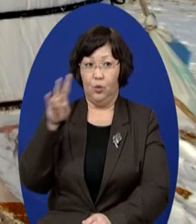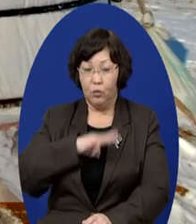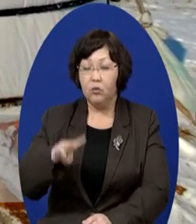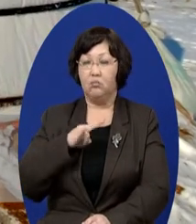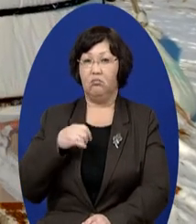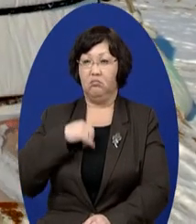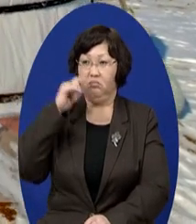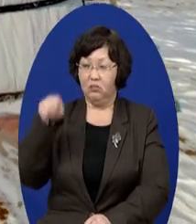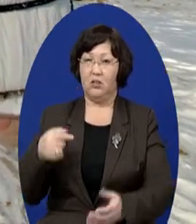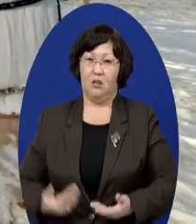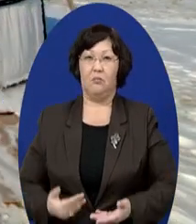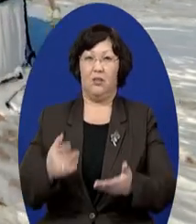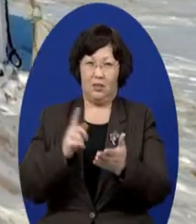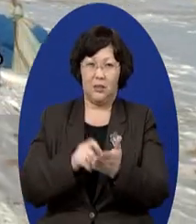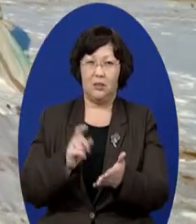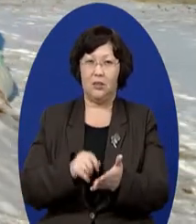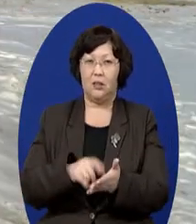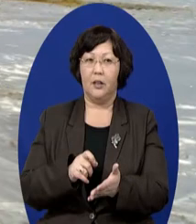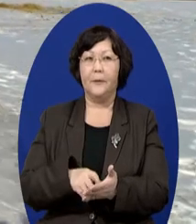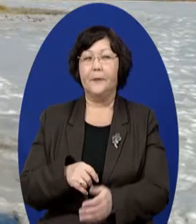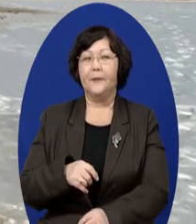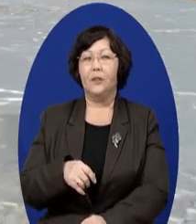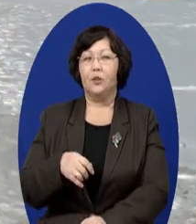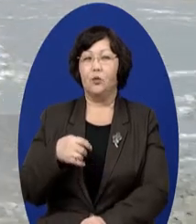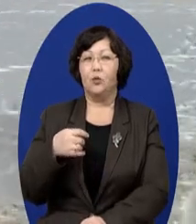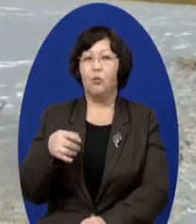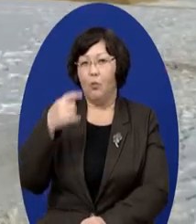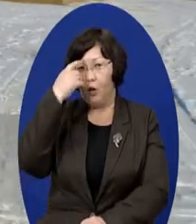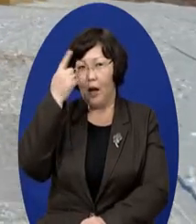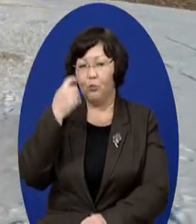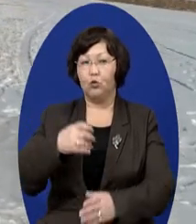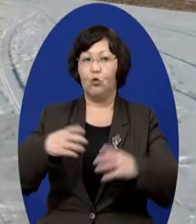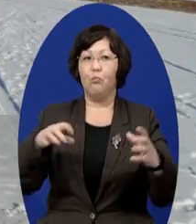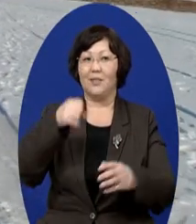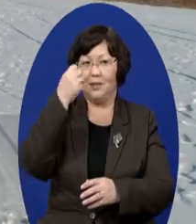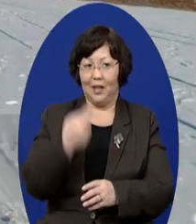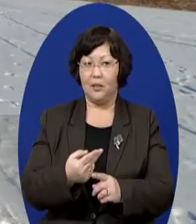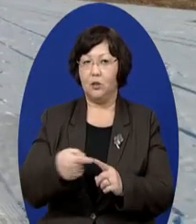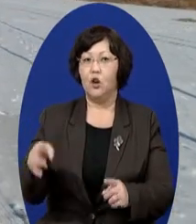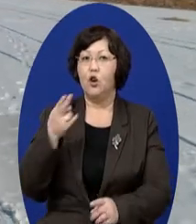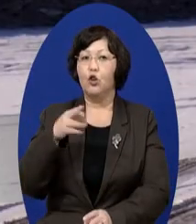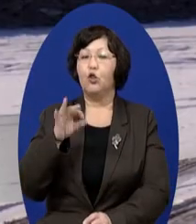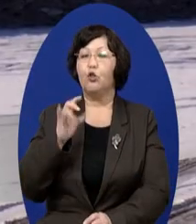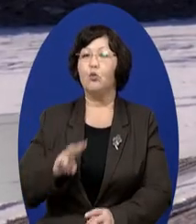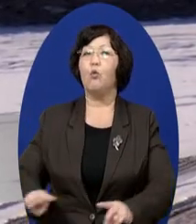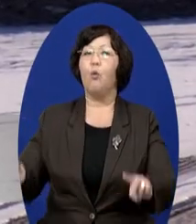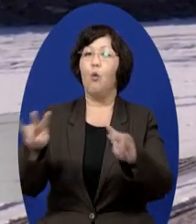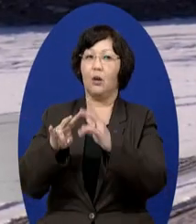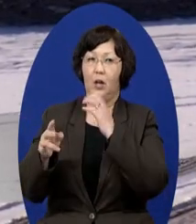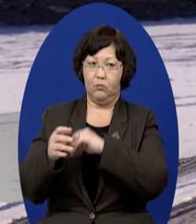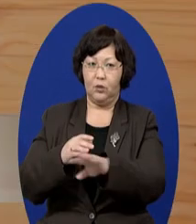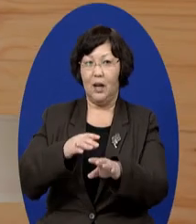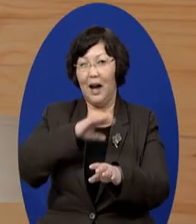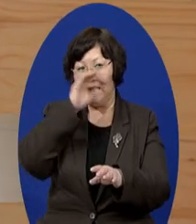тий. Тэдний амьдардаг дөргөн суманд Монголын хамгийн том усан цахилгаан станц байдаг. Тиймээс бүх халаалтаа цахилгаанаар